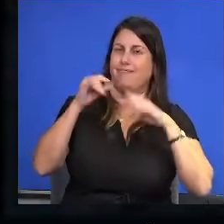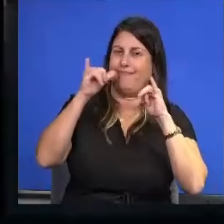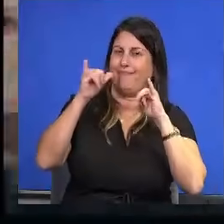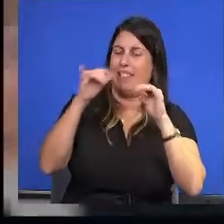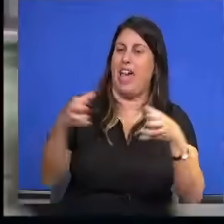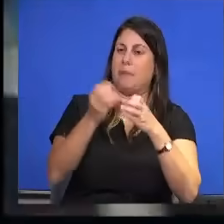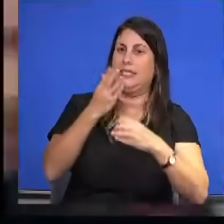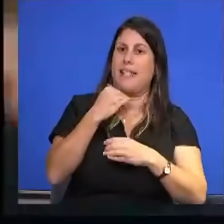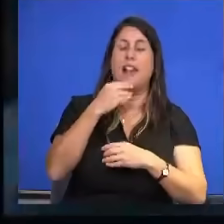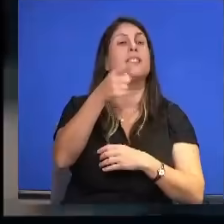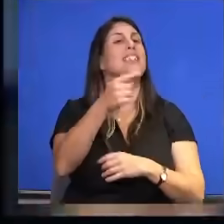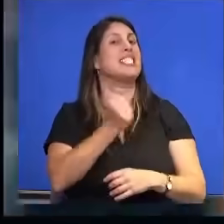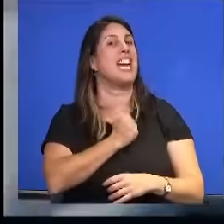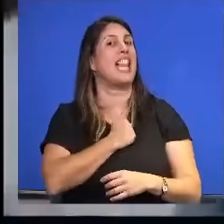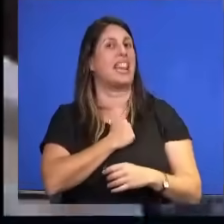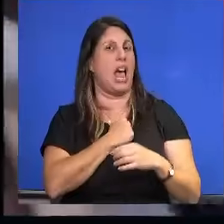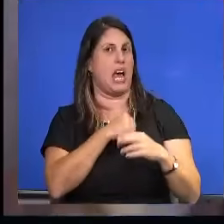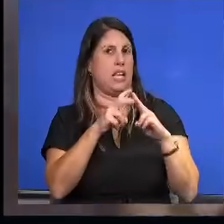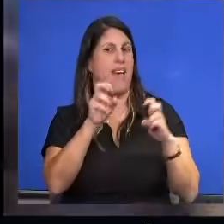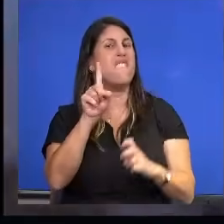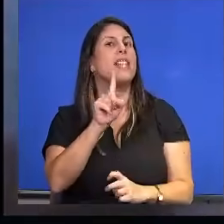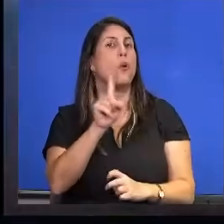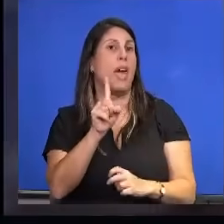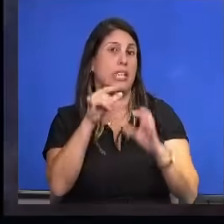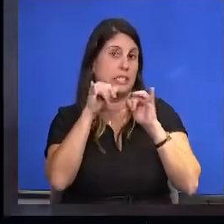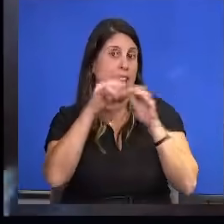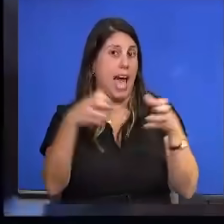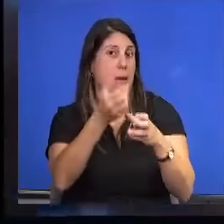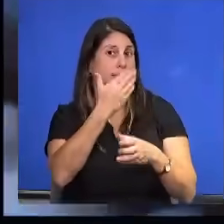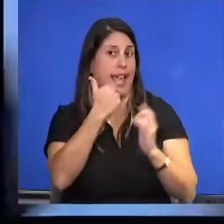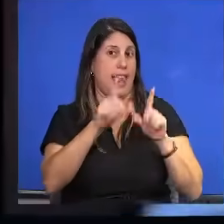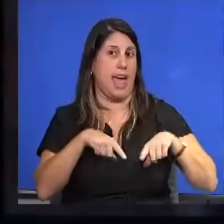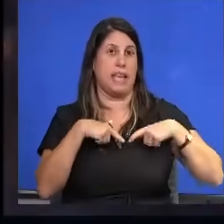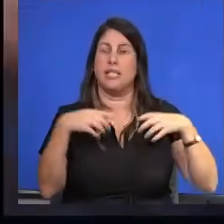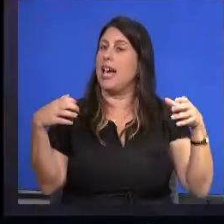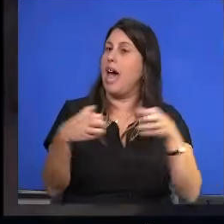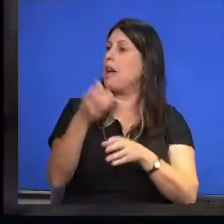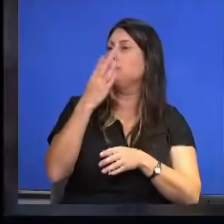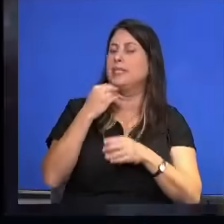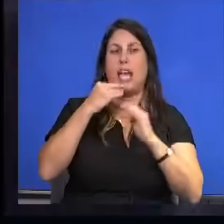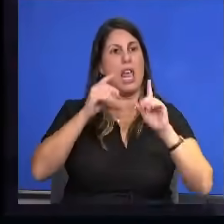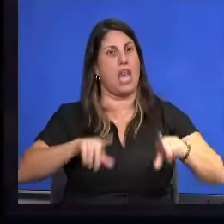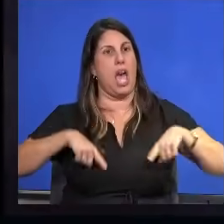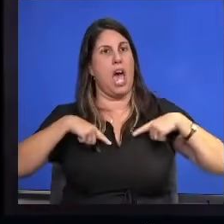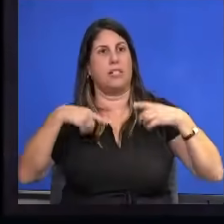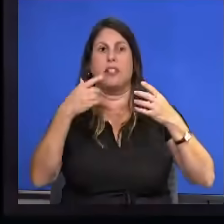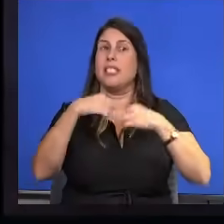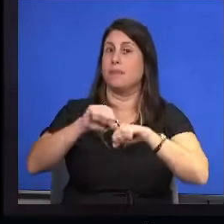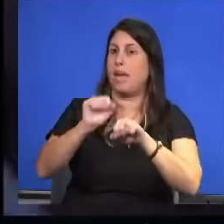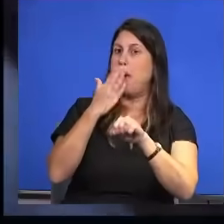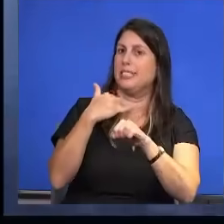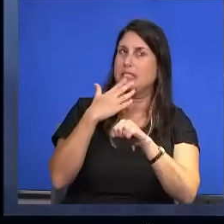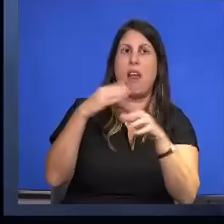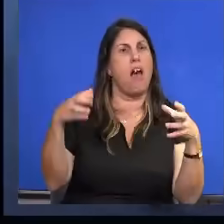בוונקובר שבקנדה קראו עם ישראל חי. עם ישראל חי! עם ישראל